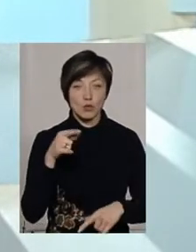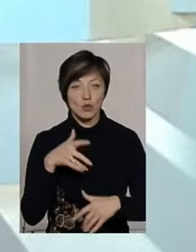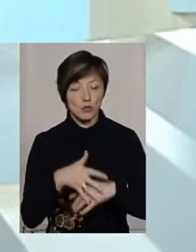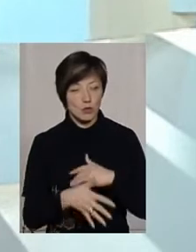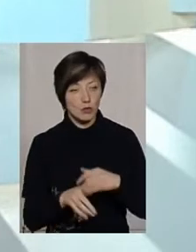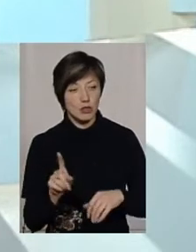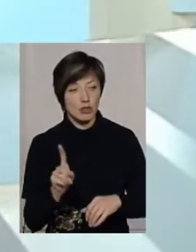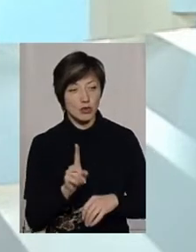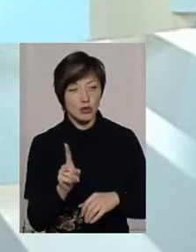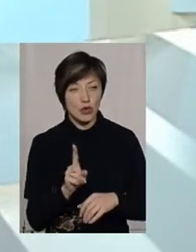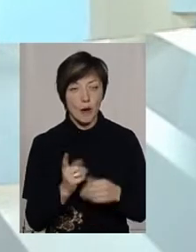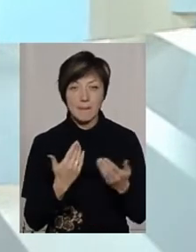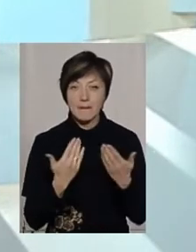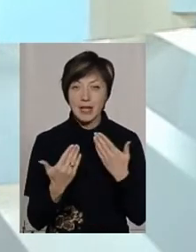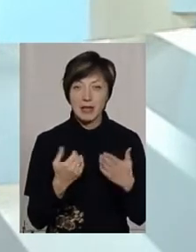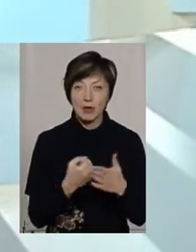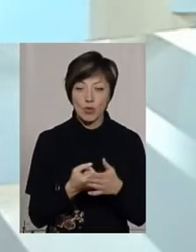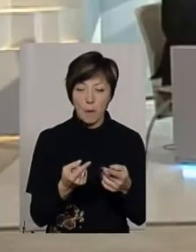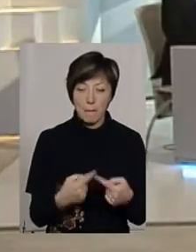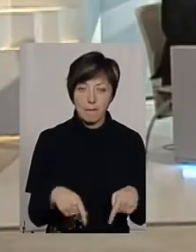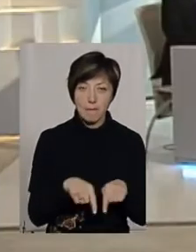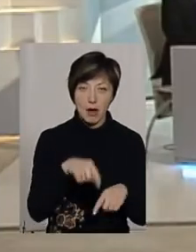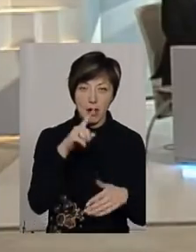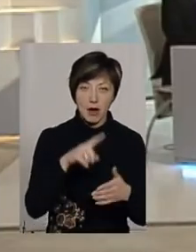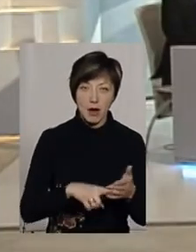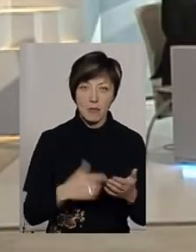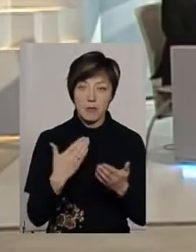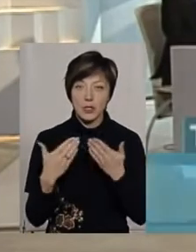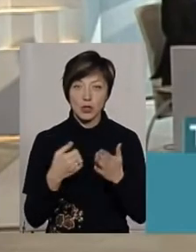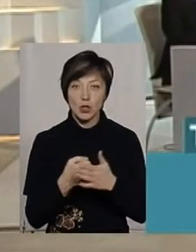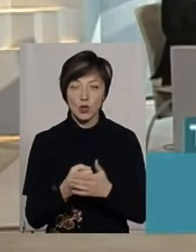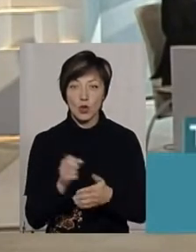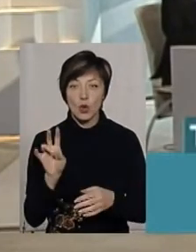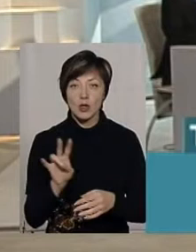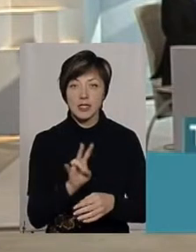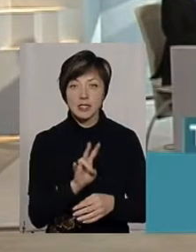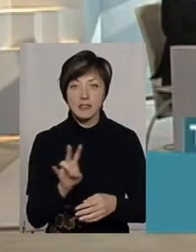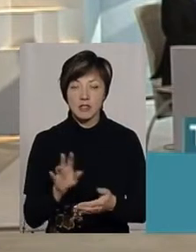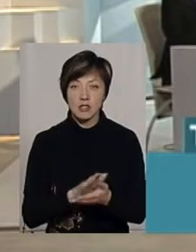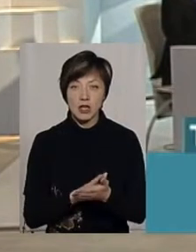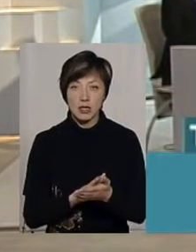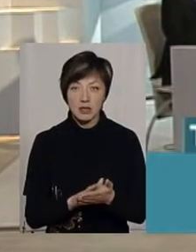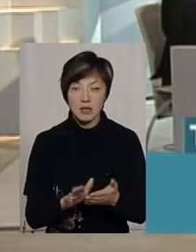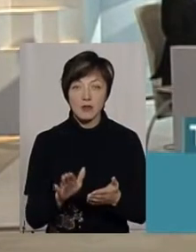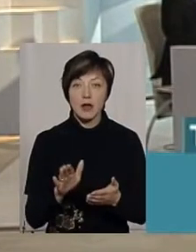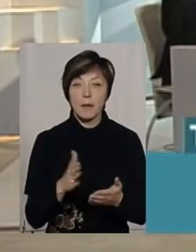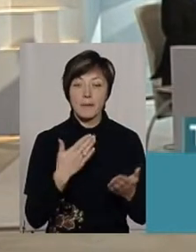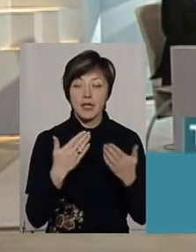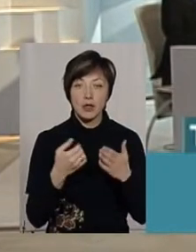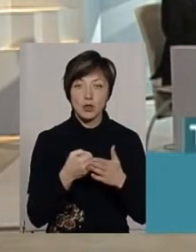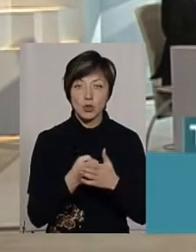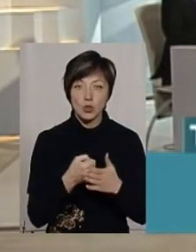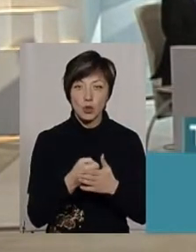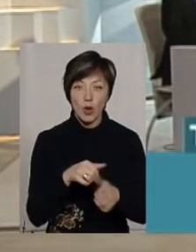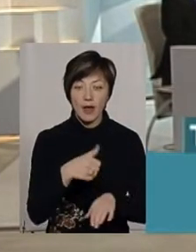зрозуміло, що підхід до парафій, підхід до священиків, підхід до мирян, підхід